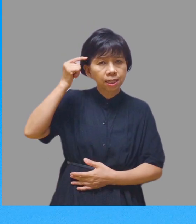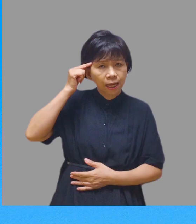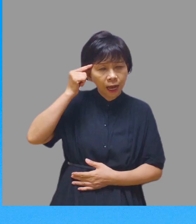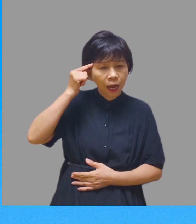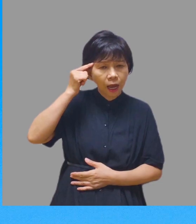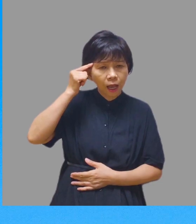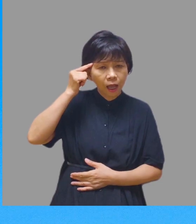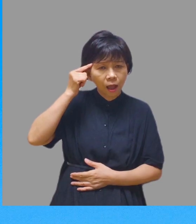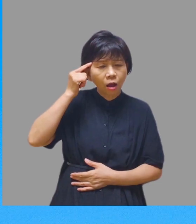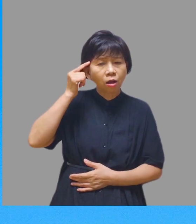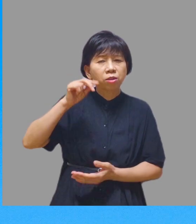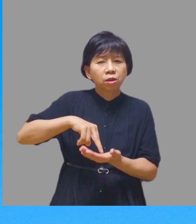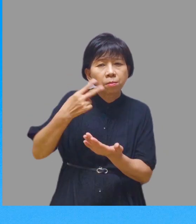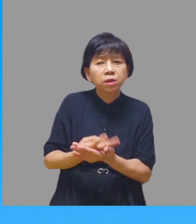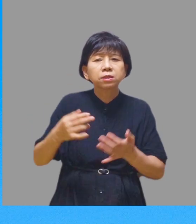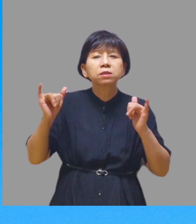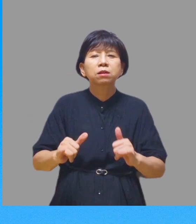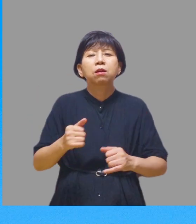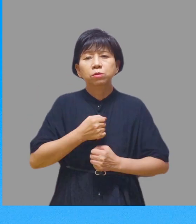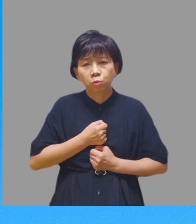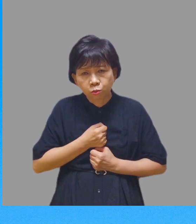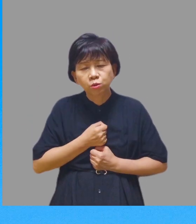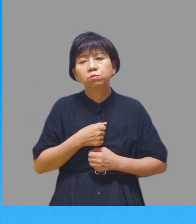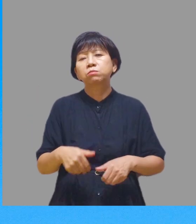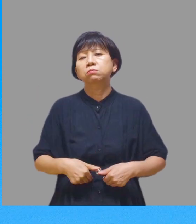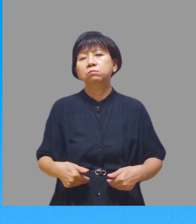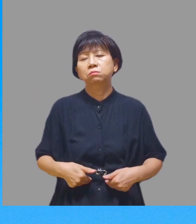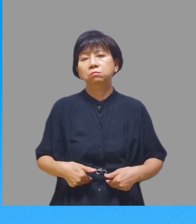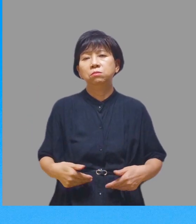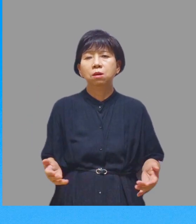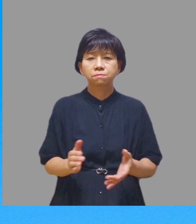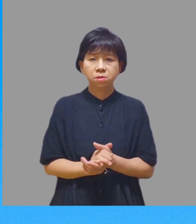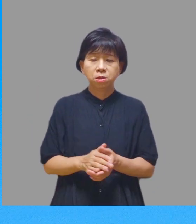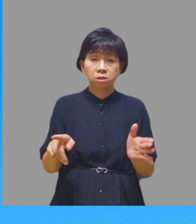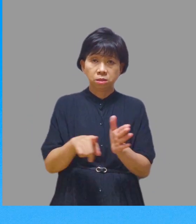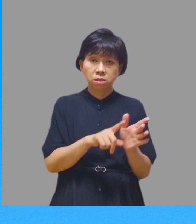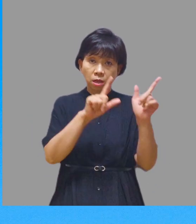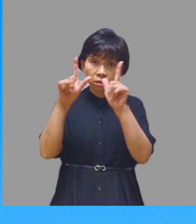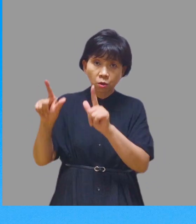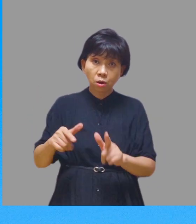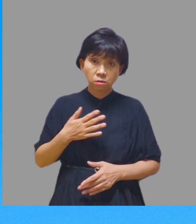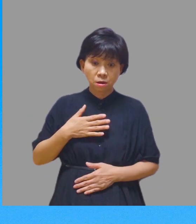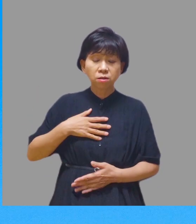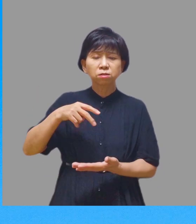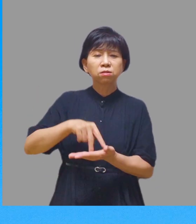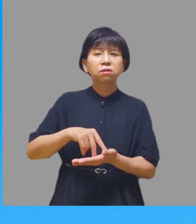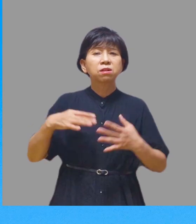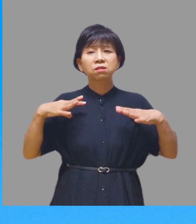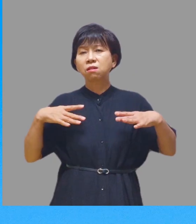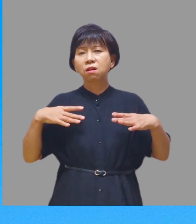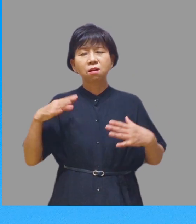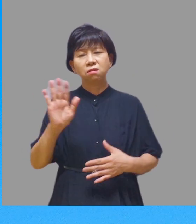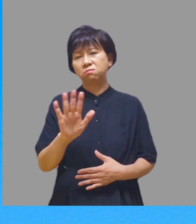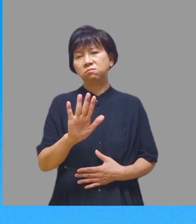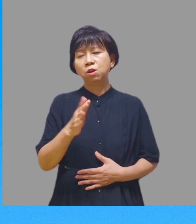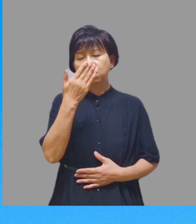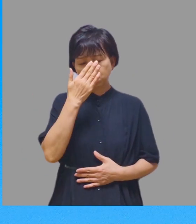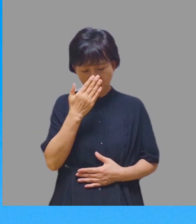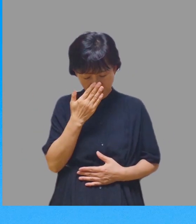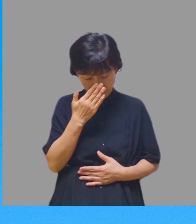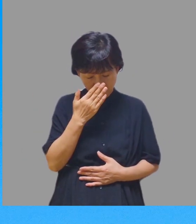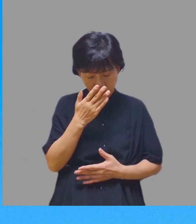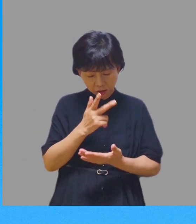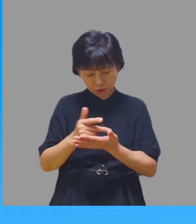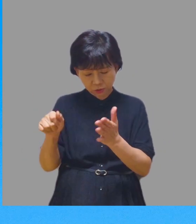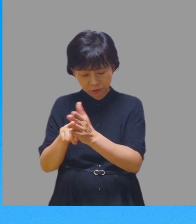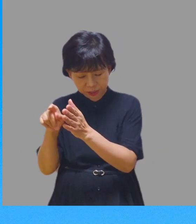자는 어떻게 해요? 넘어질까 조심하라. 아멘. 신앙의 길은 내가 서 있다고 자랑하는 길이 아니라 늘 겸손하게 누굴